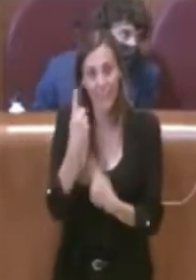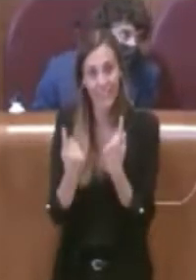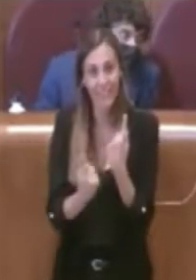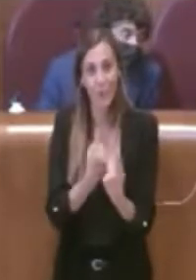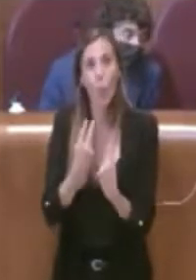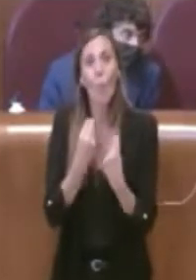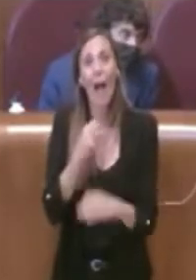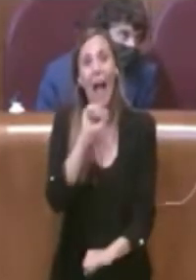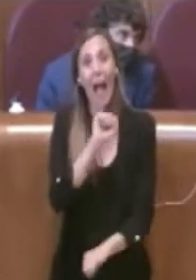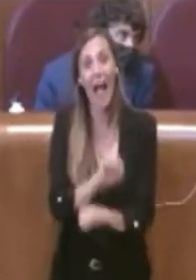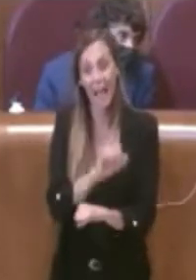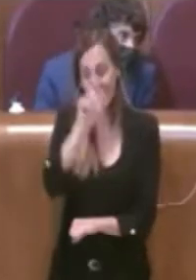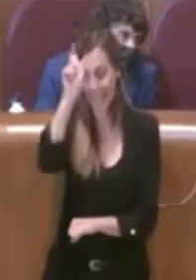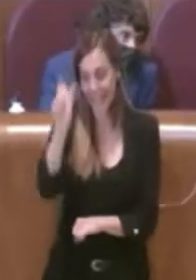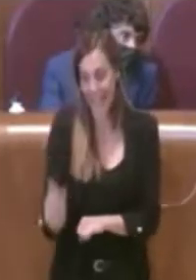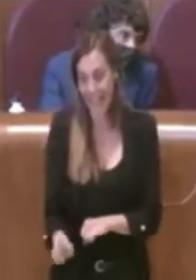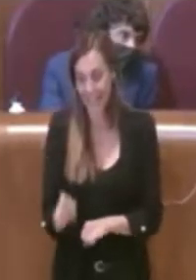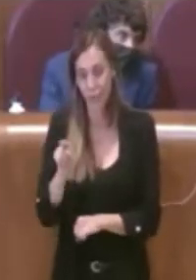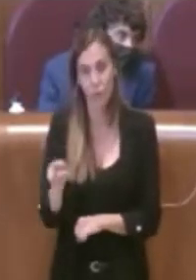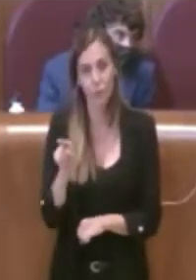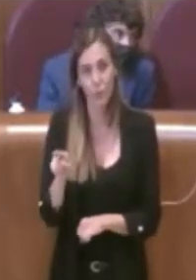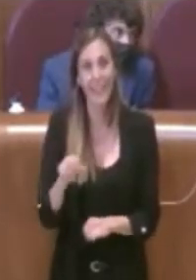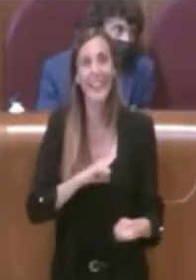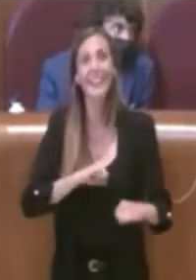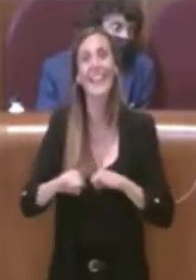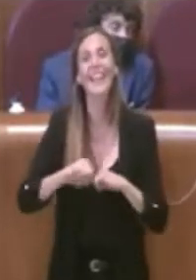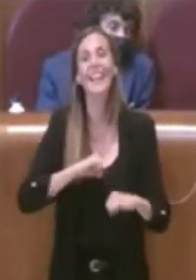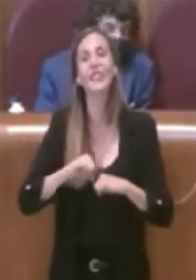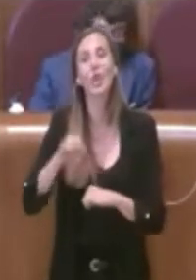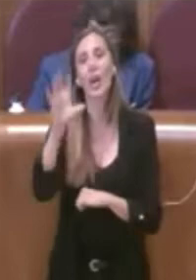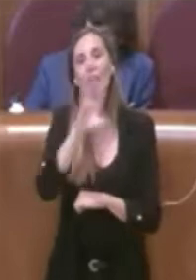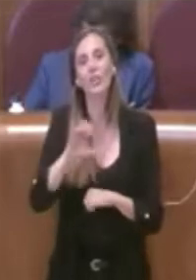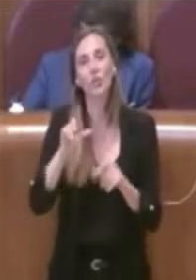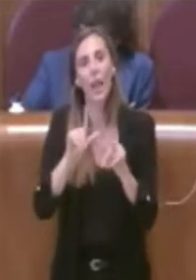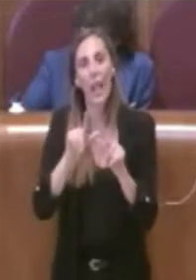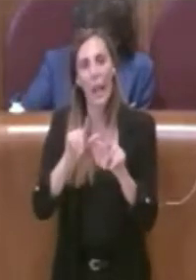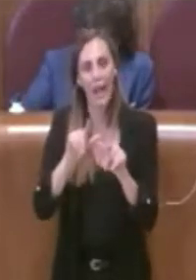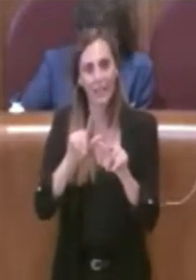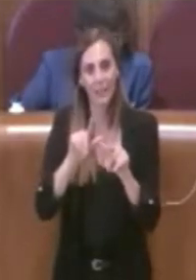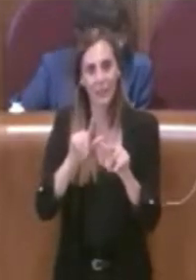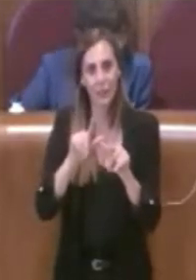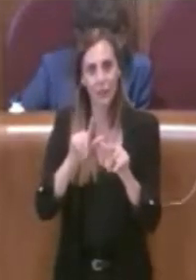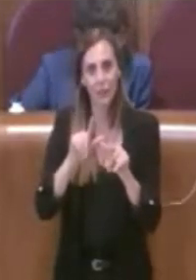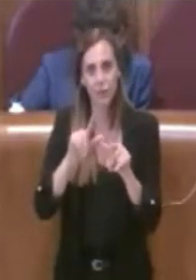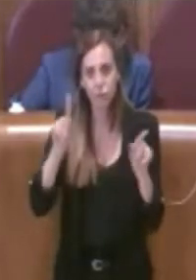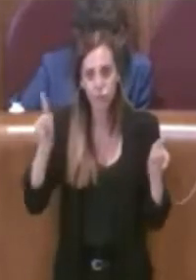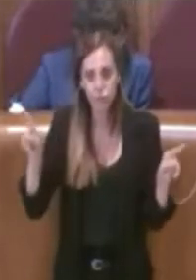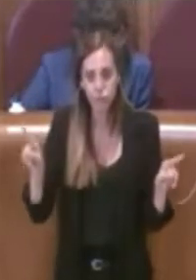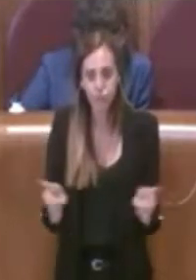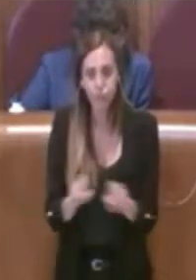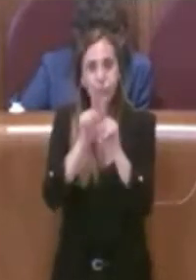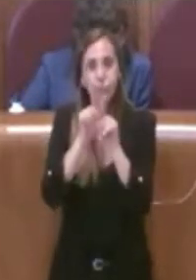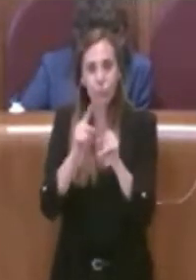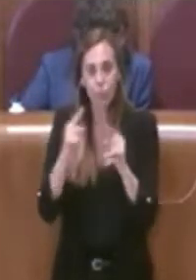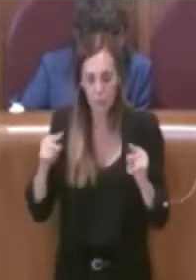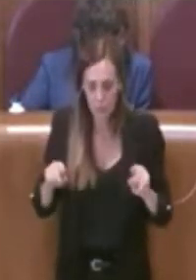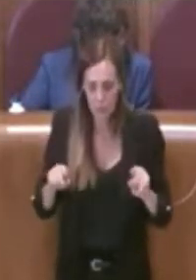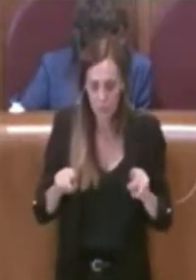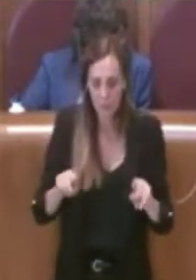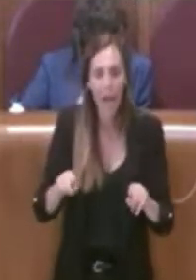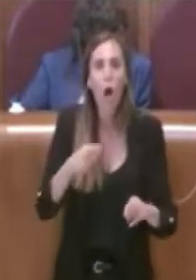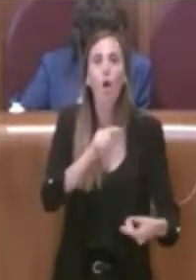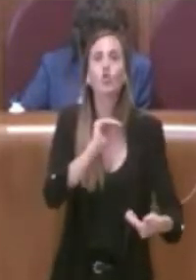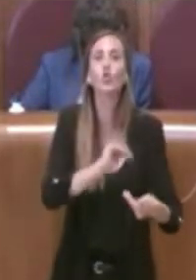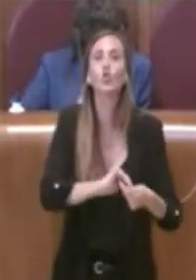c'è stato l'arresto della dirigente della regione lazio è stato arrestato anche la società il